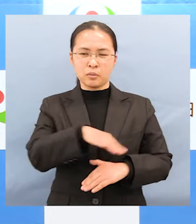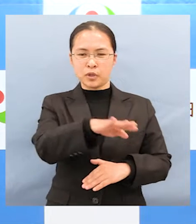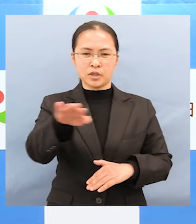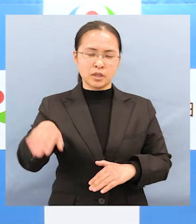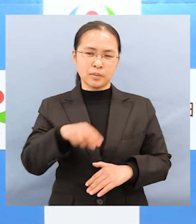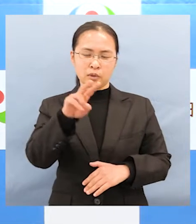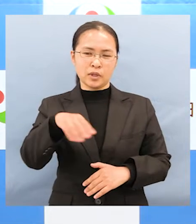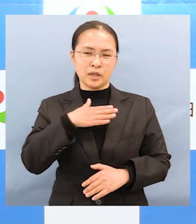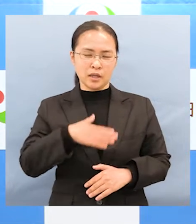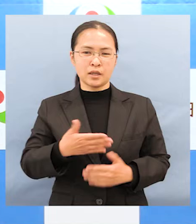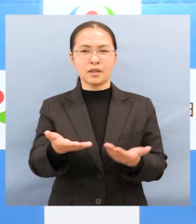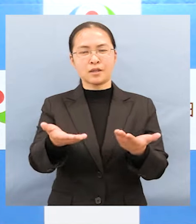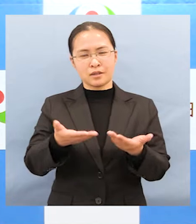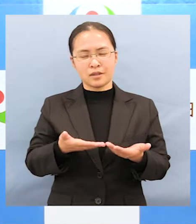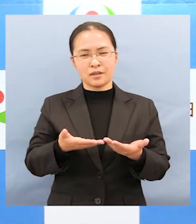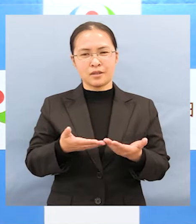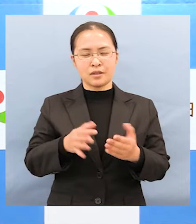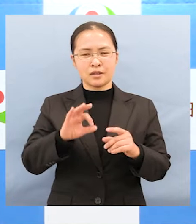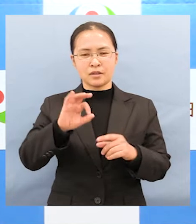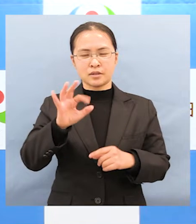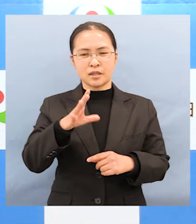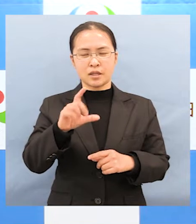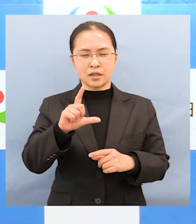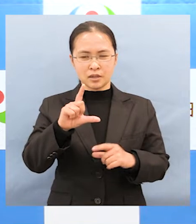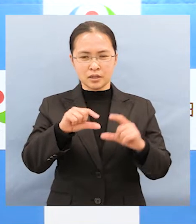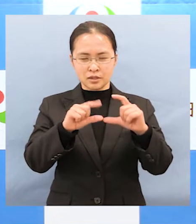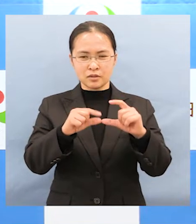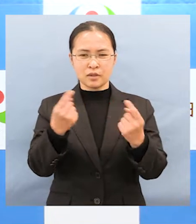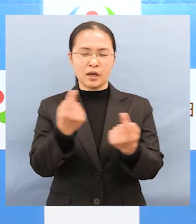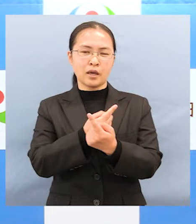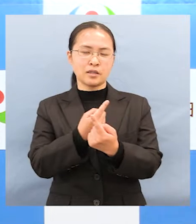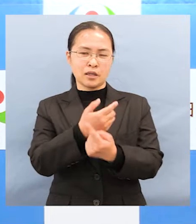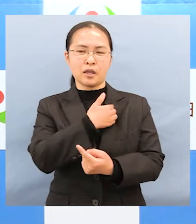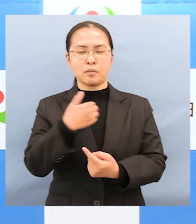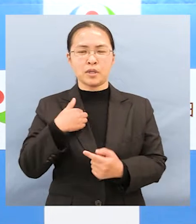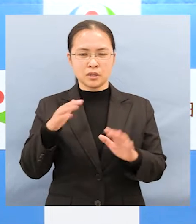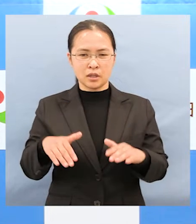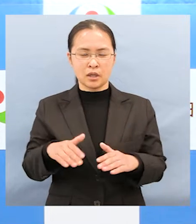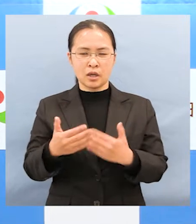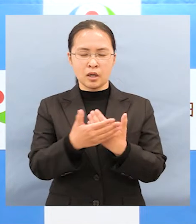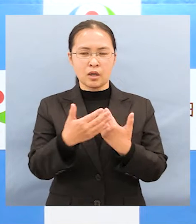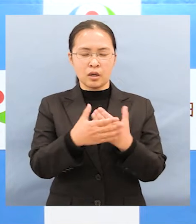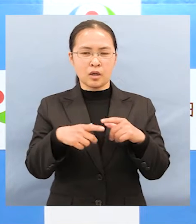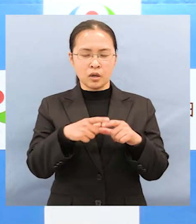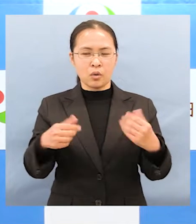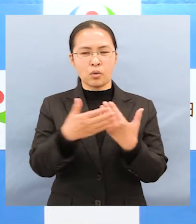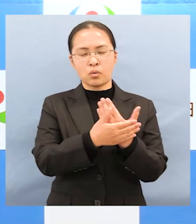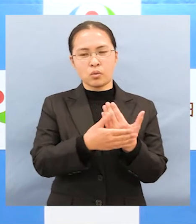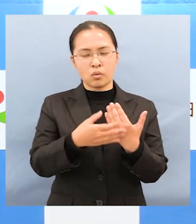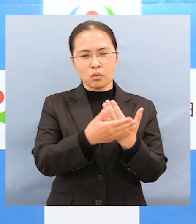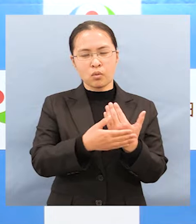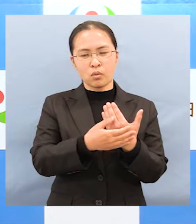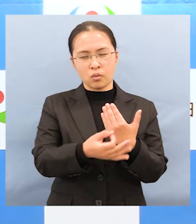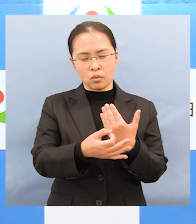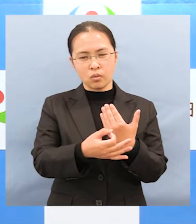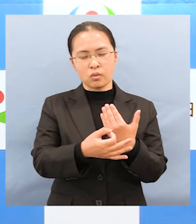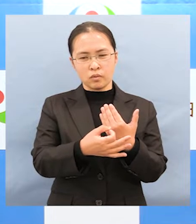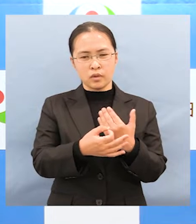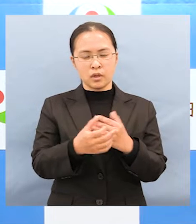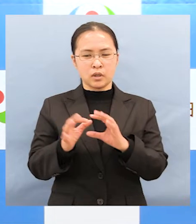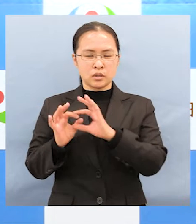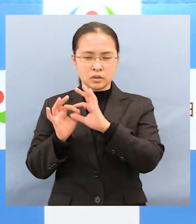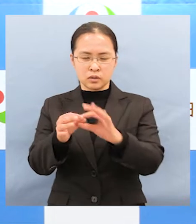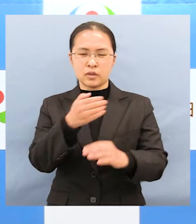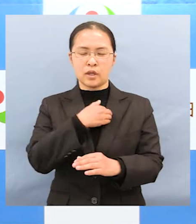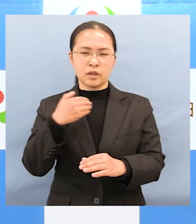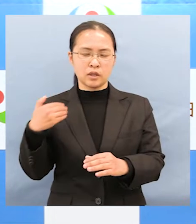もご理解をいただいて税率改正をすることができました。国保は持続可能な国保財政に会計にしてい